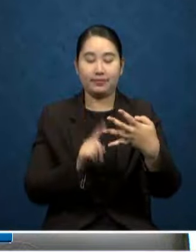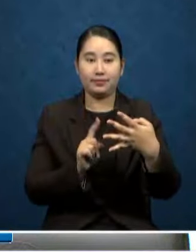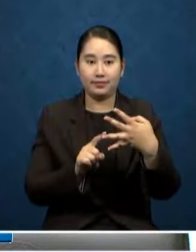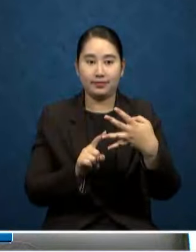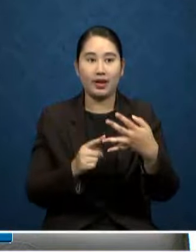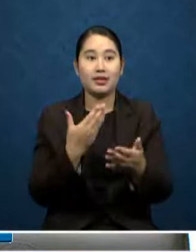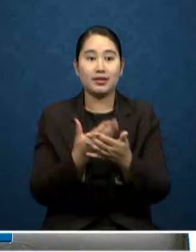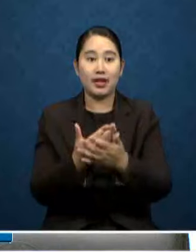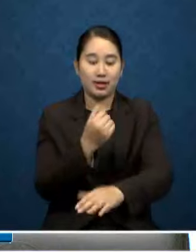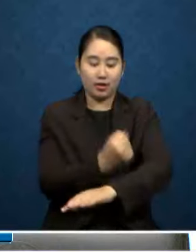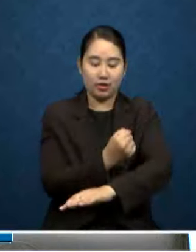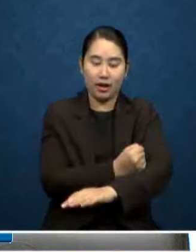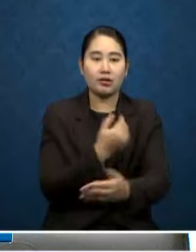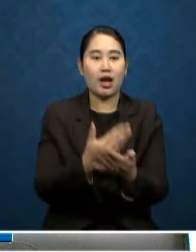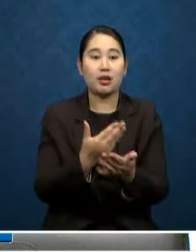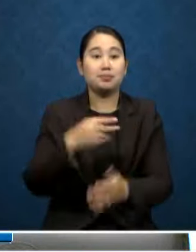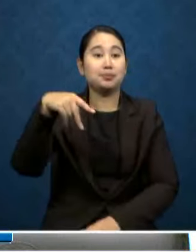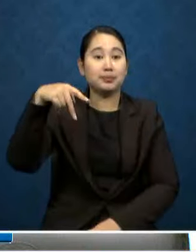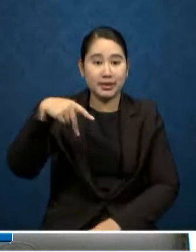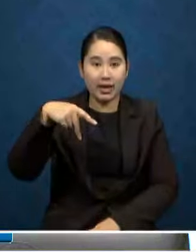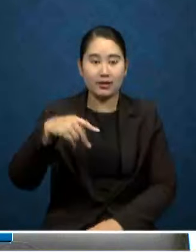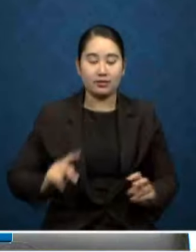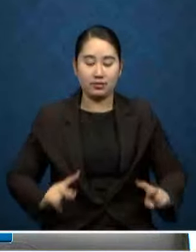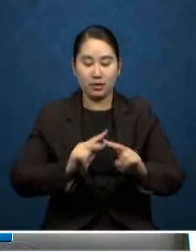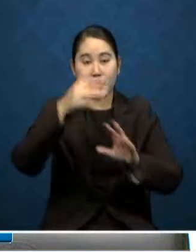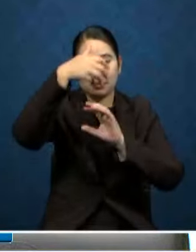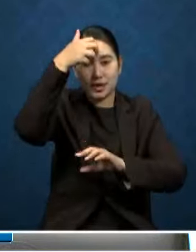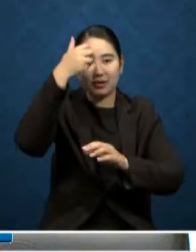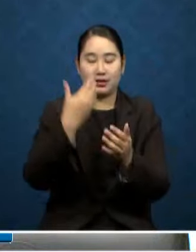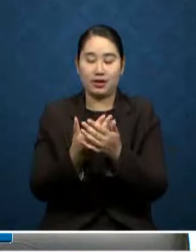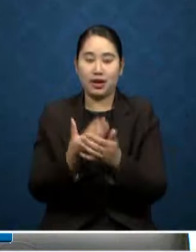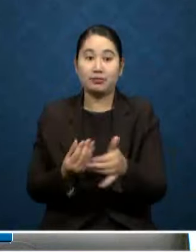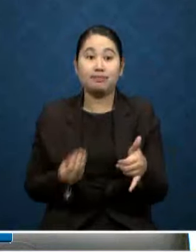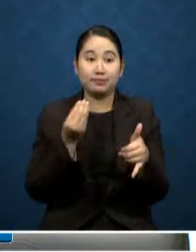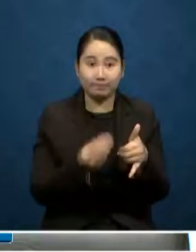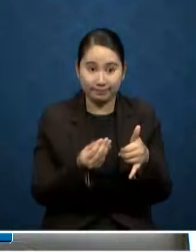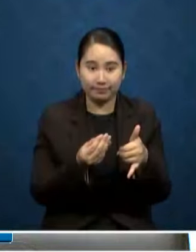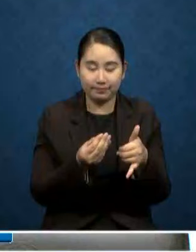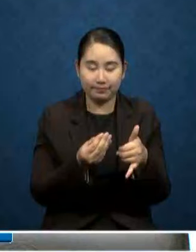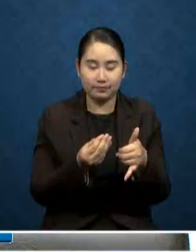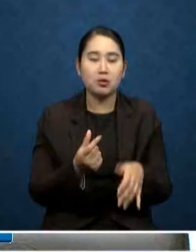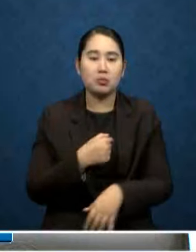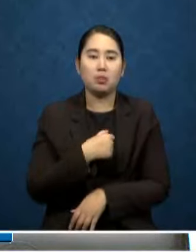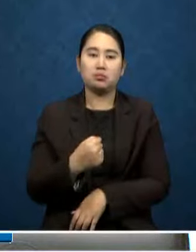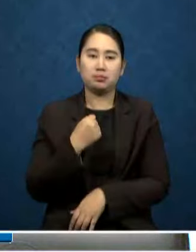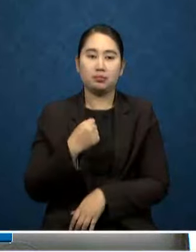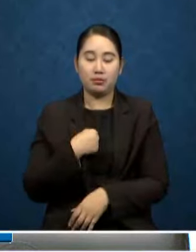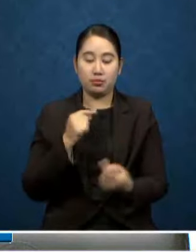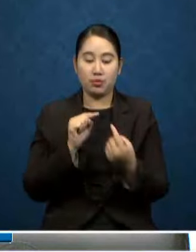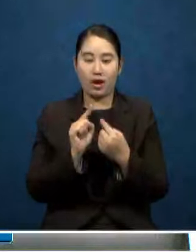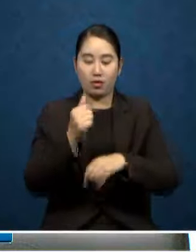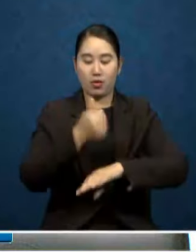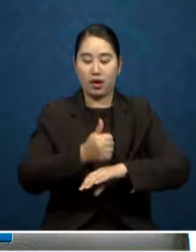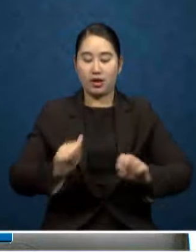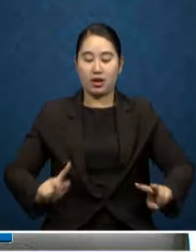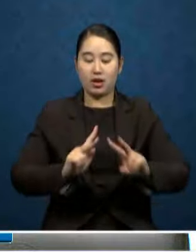าตอบแทนหรือค่าป่วยการอื่นใดที่ทางกระทรวงมหาดไทยสามารถที่จะกระทำได้ผมมั่นใจในตัวรัฐมนตรีว่